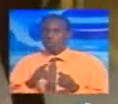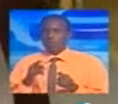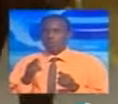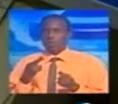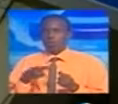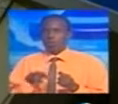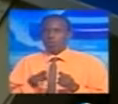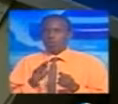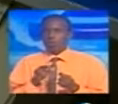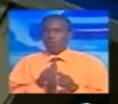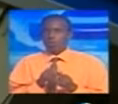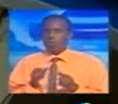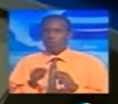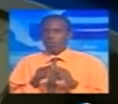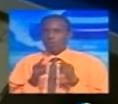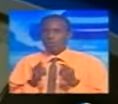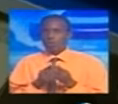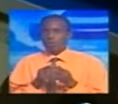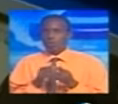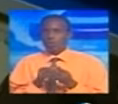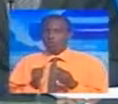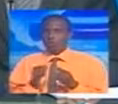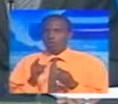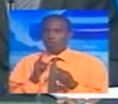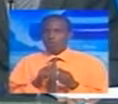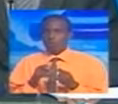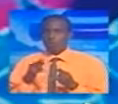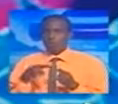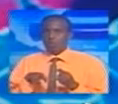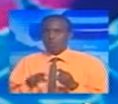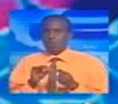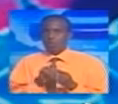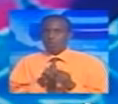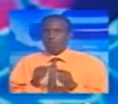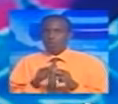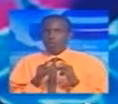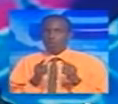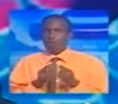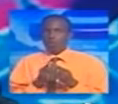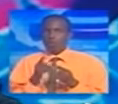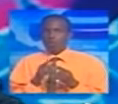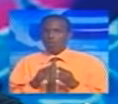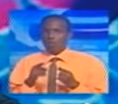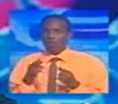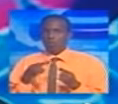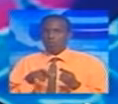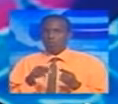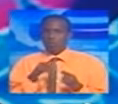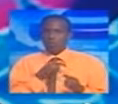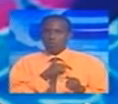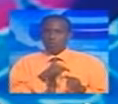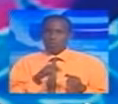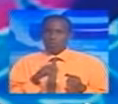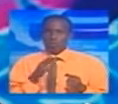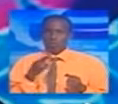malade. Les médecins utilisent le diagnostic du scanner pour faire ressortir chez le malade des complications comme les malformations cérébrales ainsi